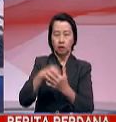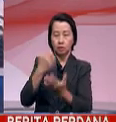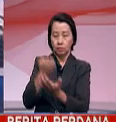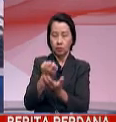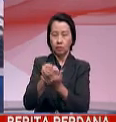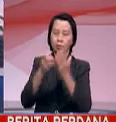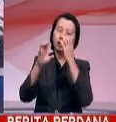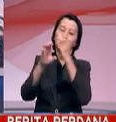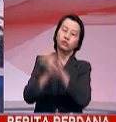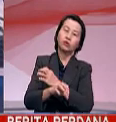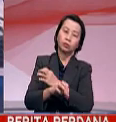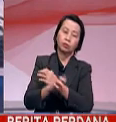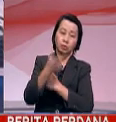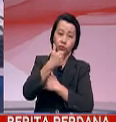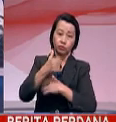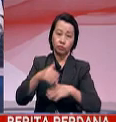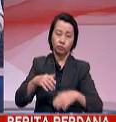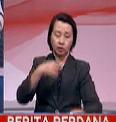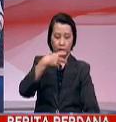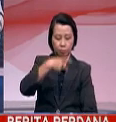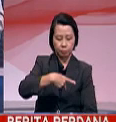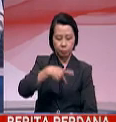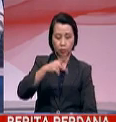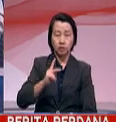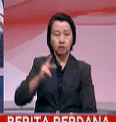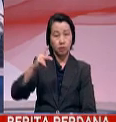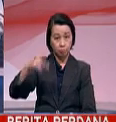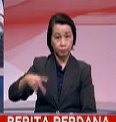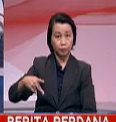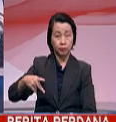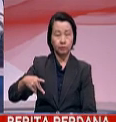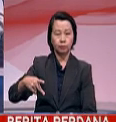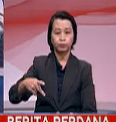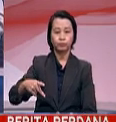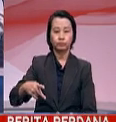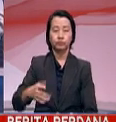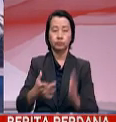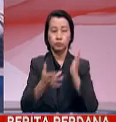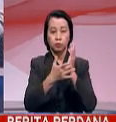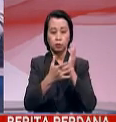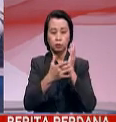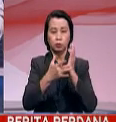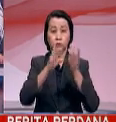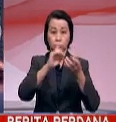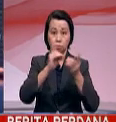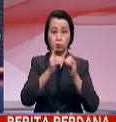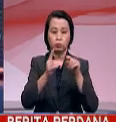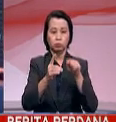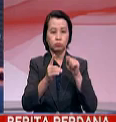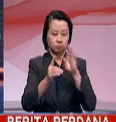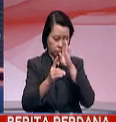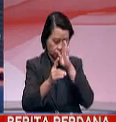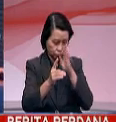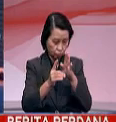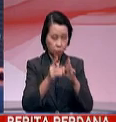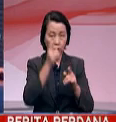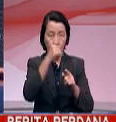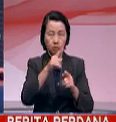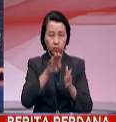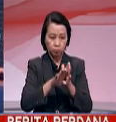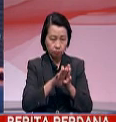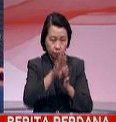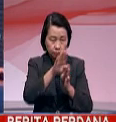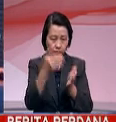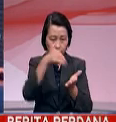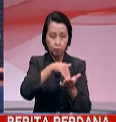yang mencabar berikutan pelaksanaan Perintah Kawalan Pergerakan PKP, teknologi digital antara fokus utama untuk